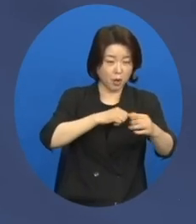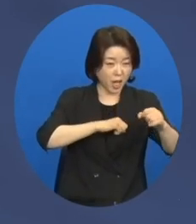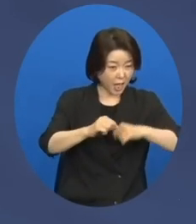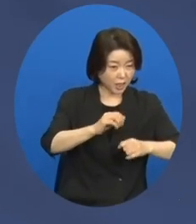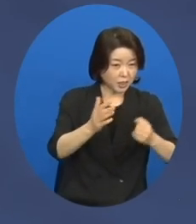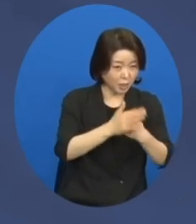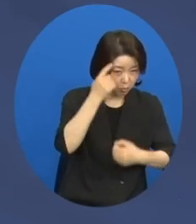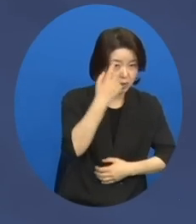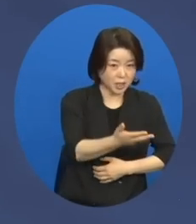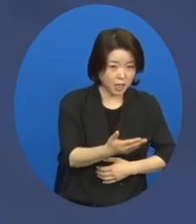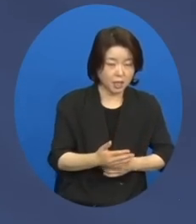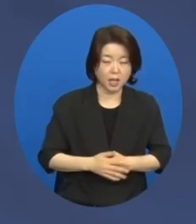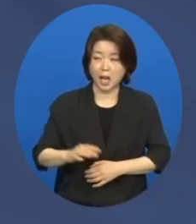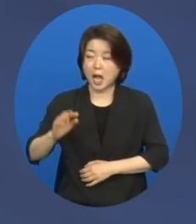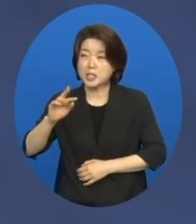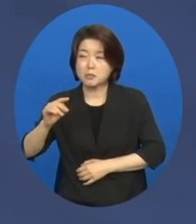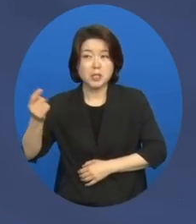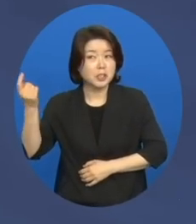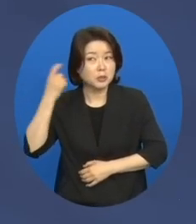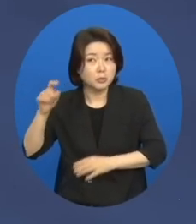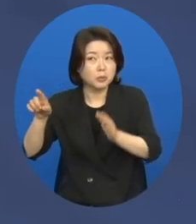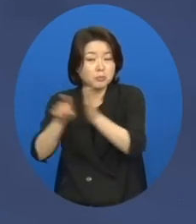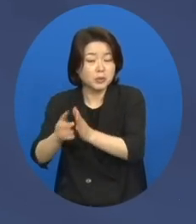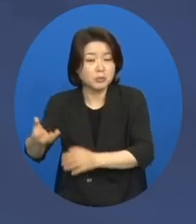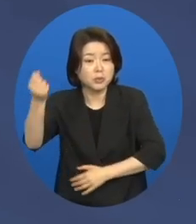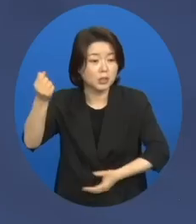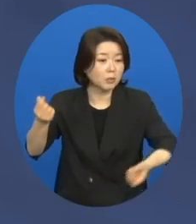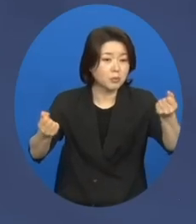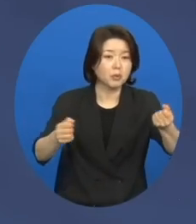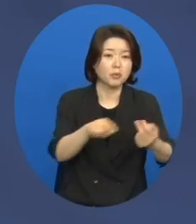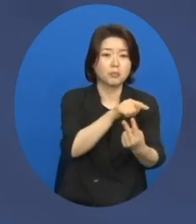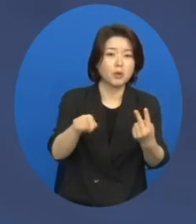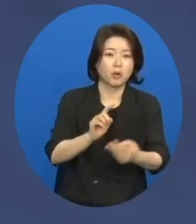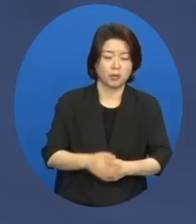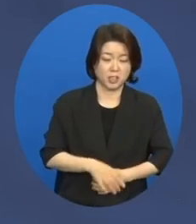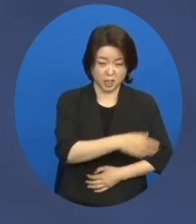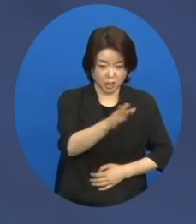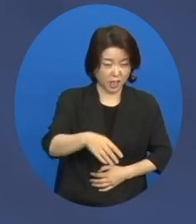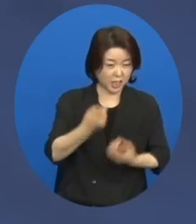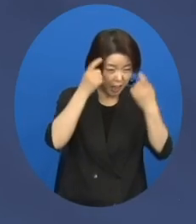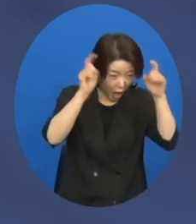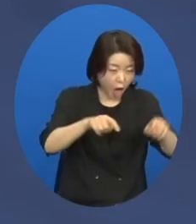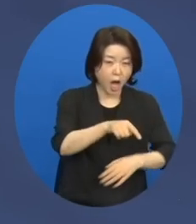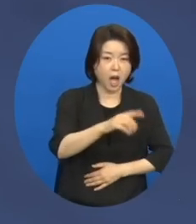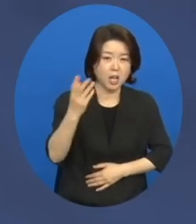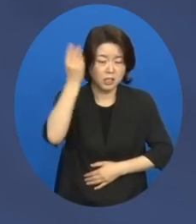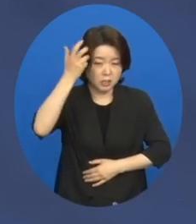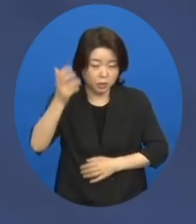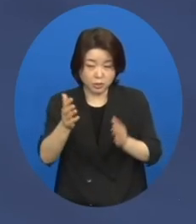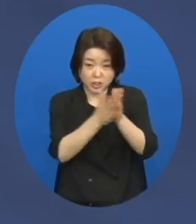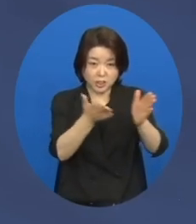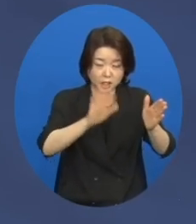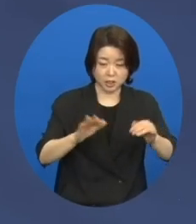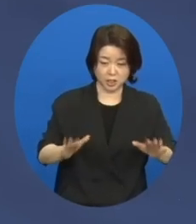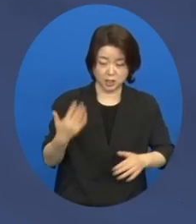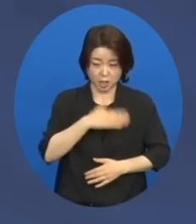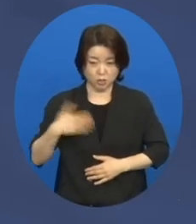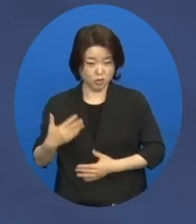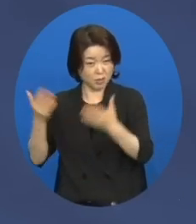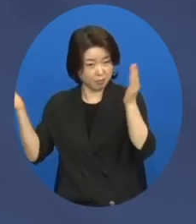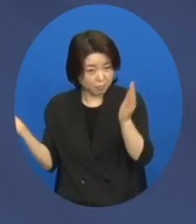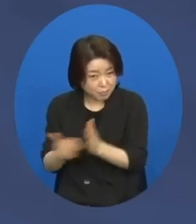행위로냐 혹은 듣고 믿음으로냐. 너희가 이같이 어리석으냐. 성령으로 시작했다가 이제는 육체로